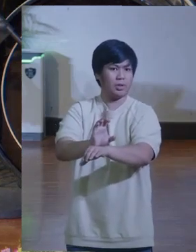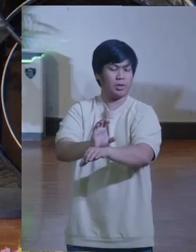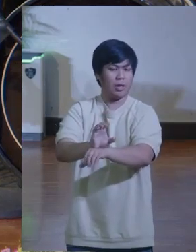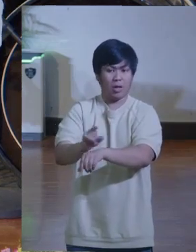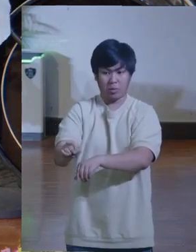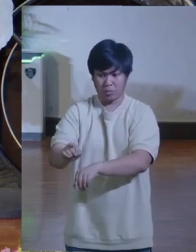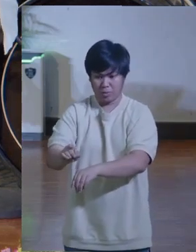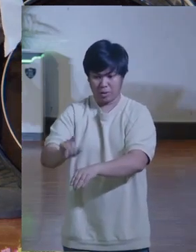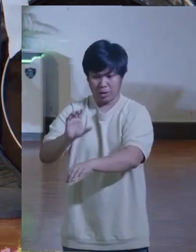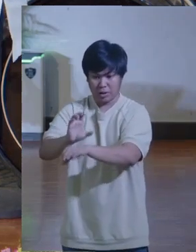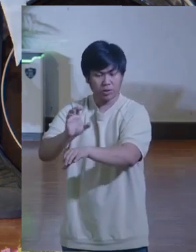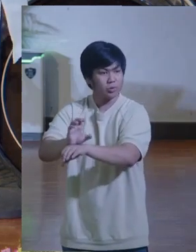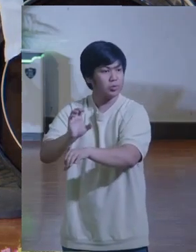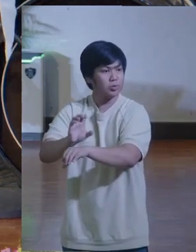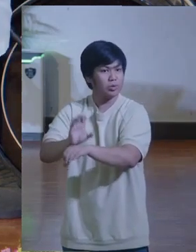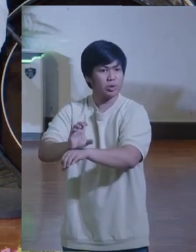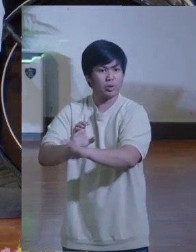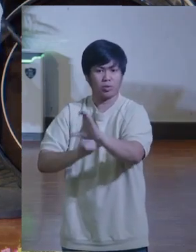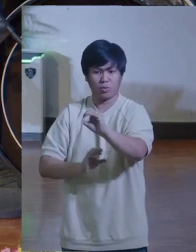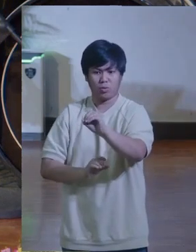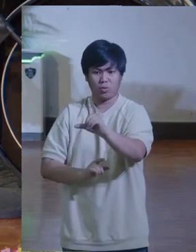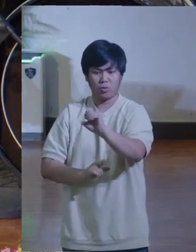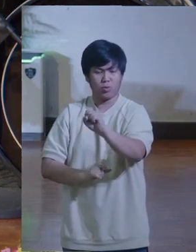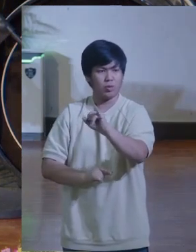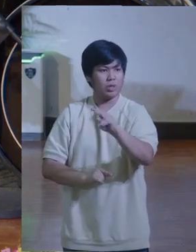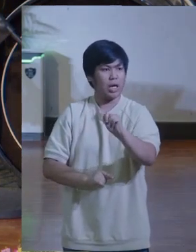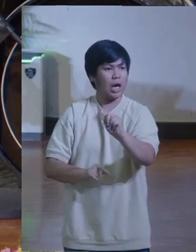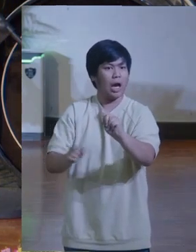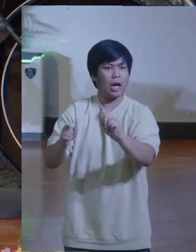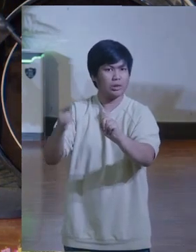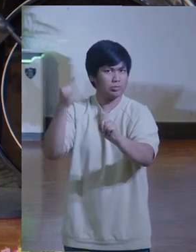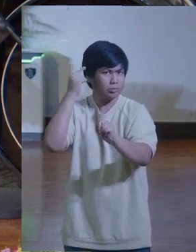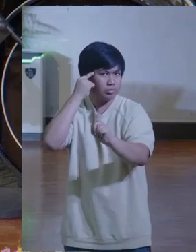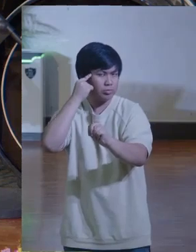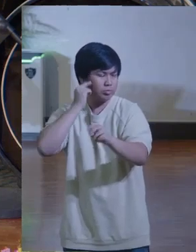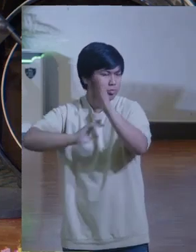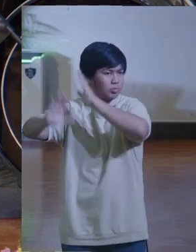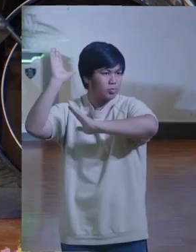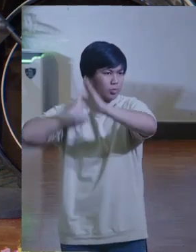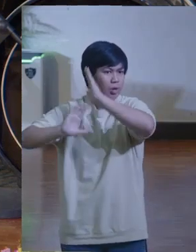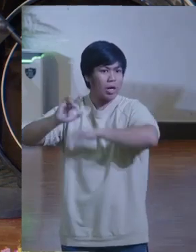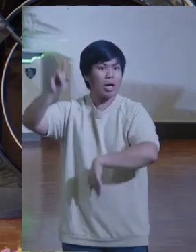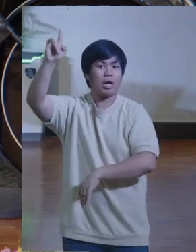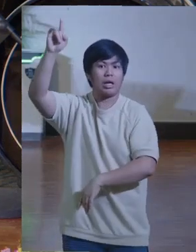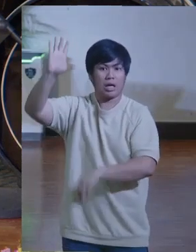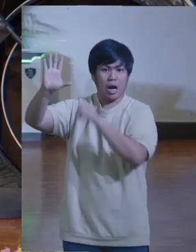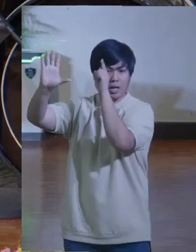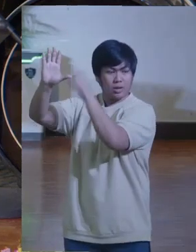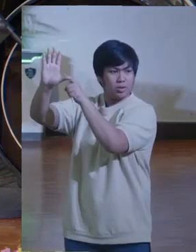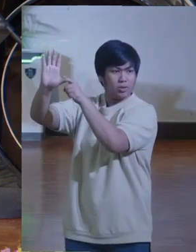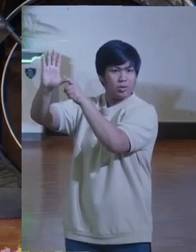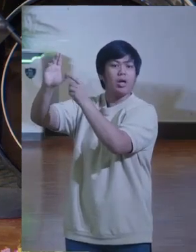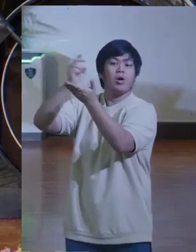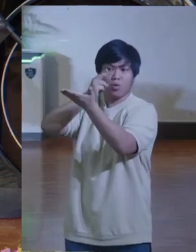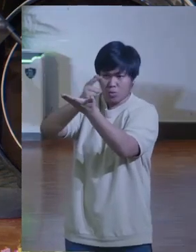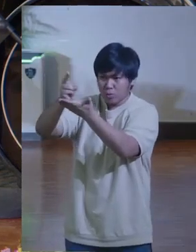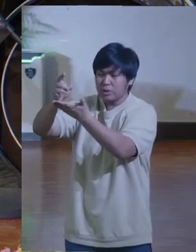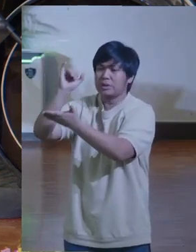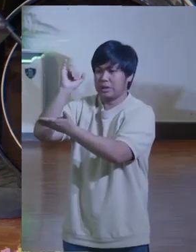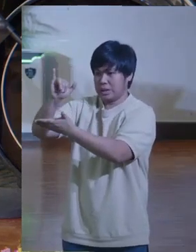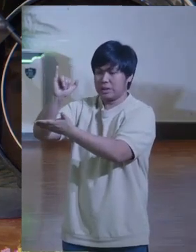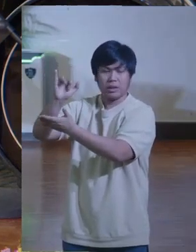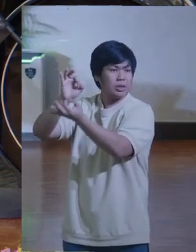yung Colossian heresy. Ang pag-iisip nila noon ay ang Diyos ay banal, siya